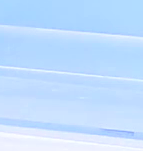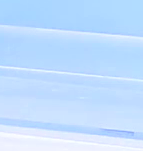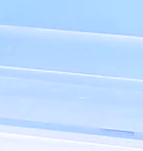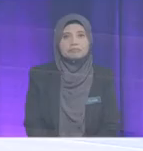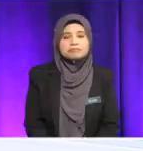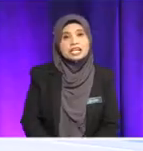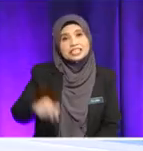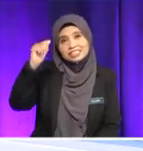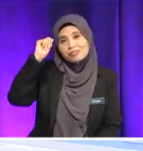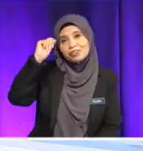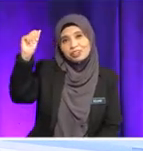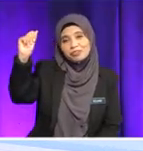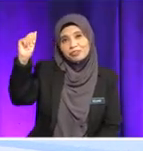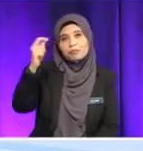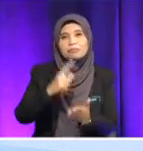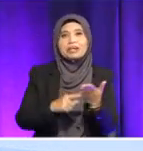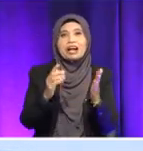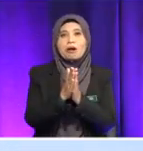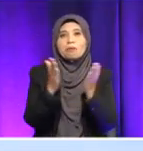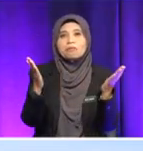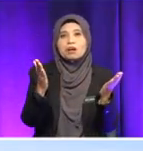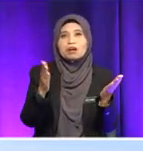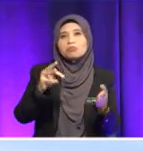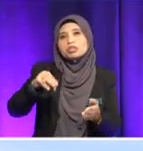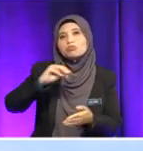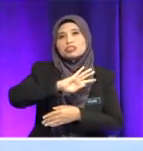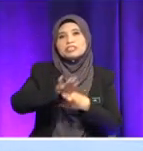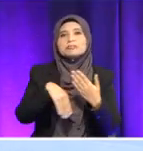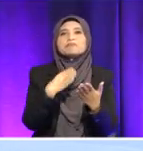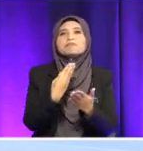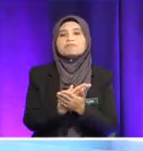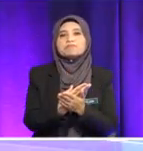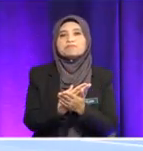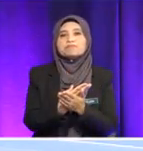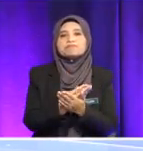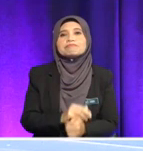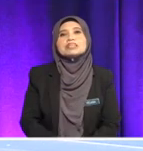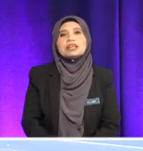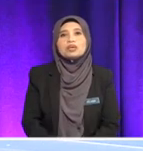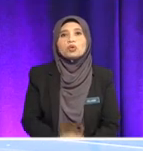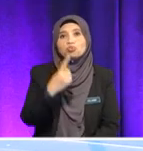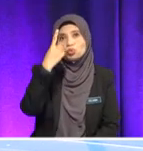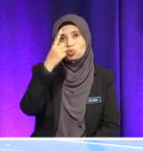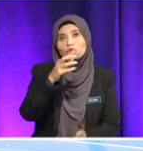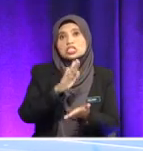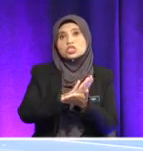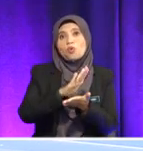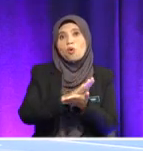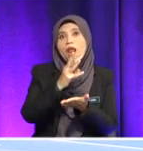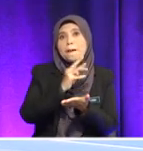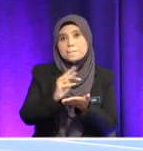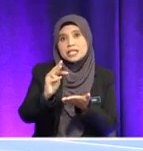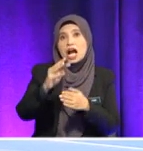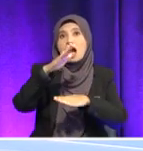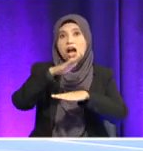Assalamualaikum apa kabar murid-murid yang sudah menonton Didik TVM bagi slot Menengah Atas saya